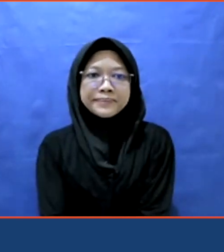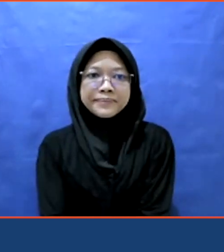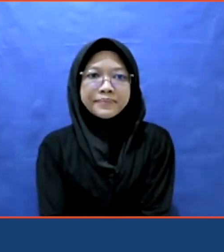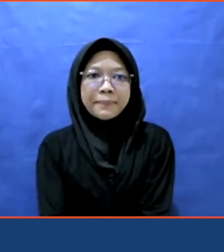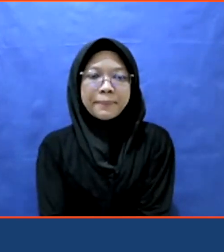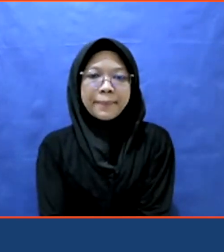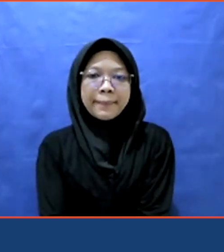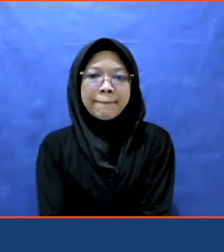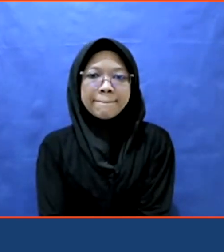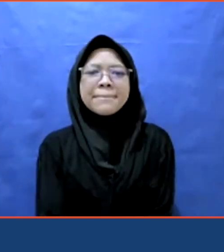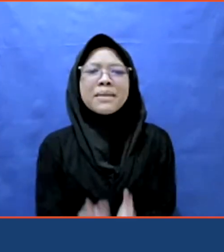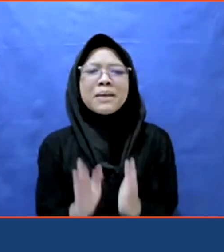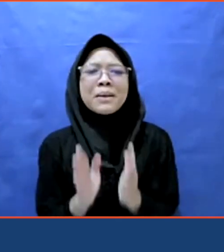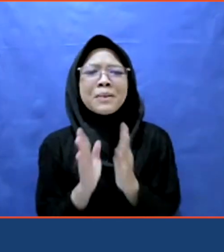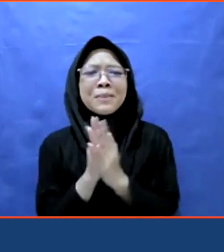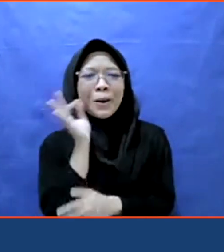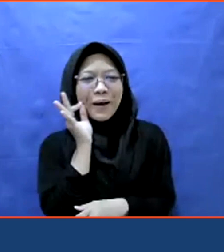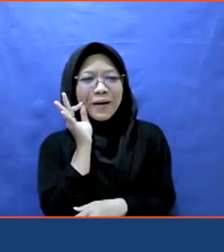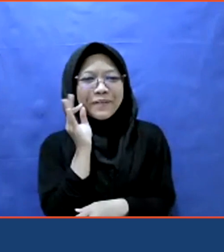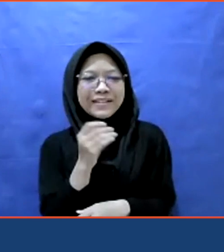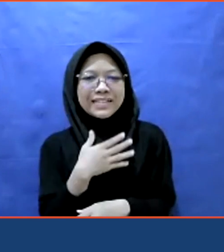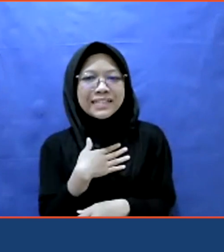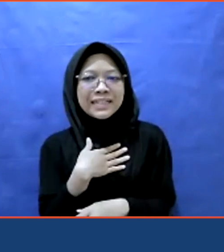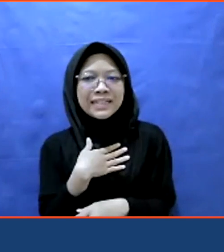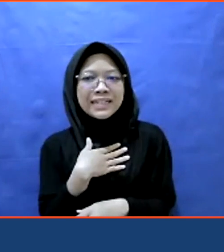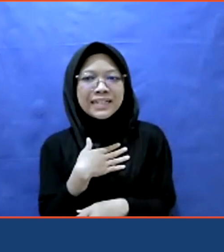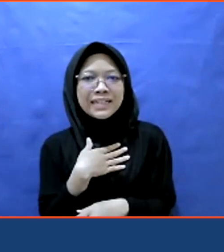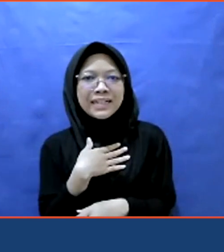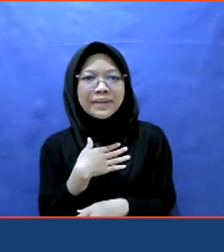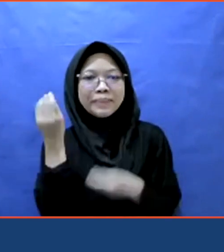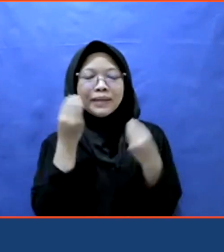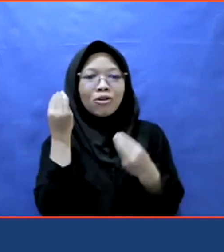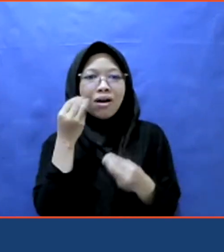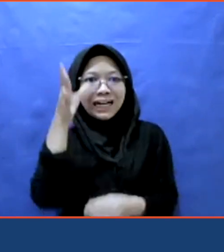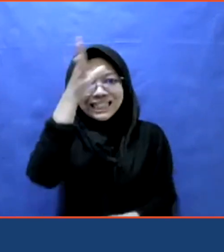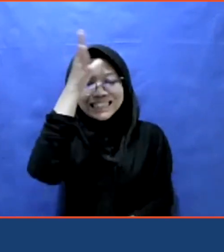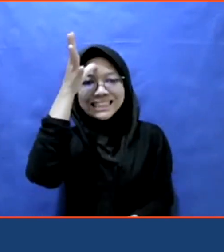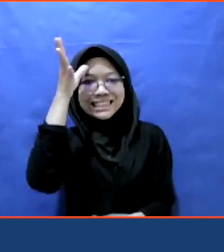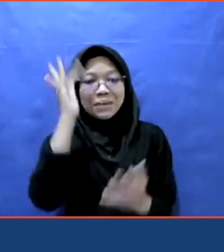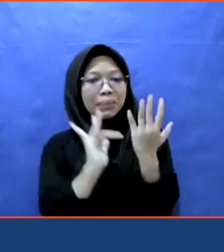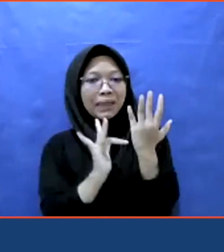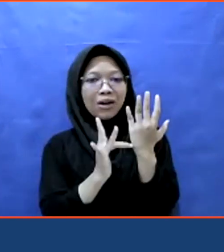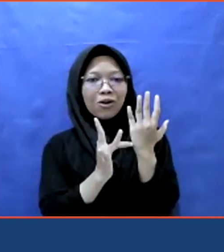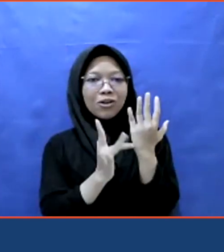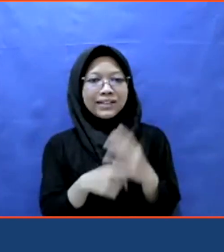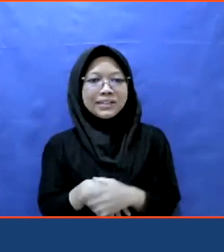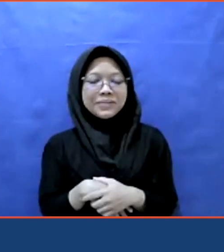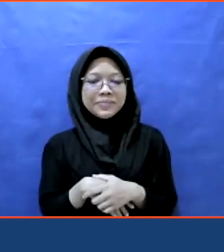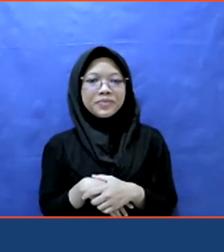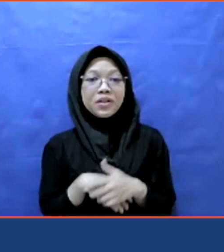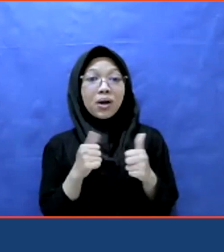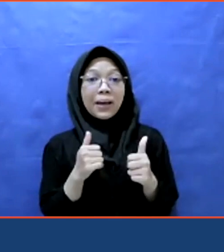Maaf ya saya soalnya ada gaptek ini di-share screen ya berarti ya